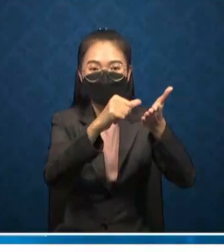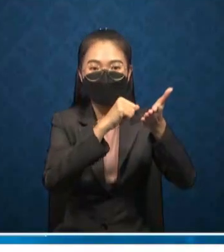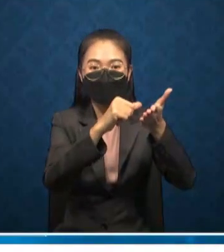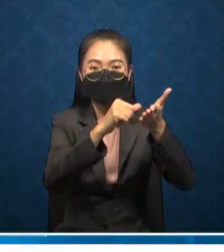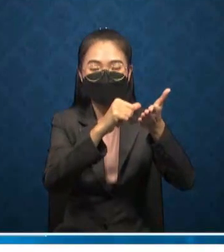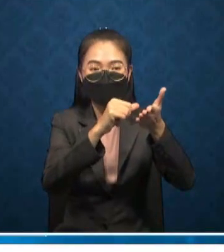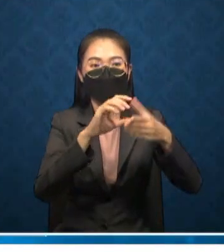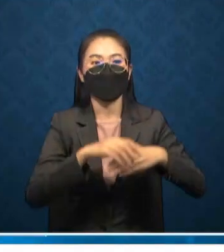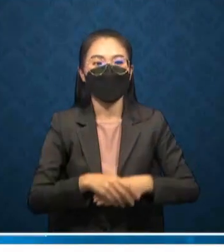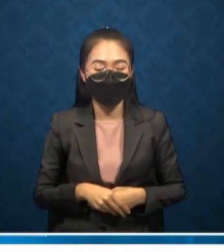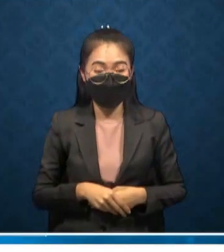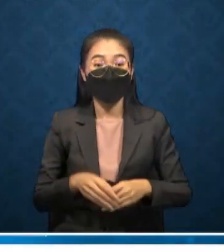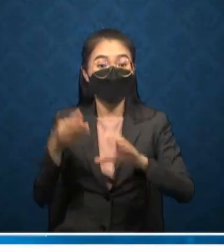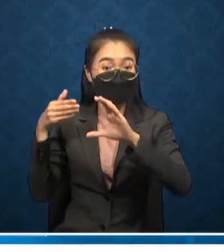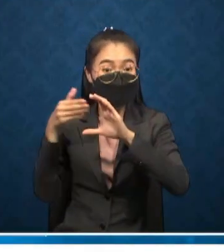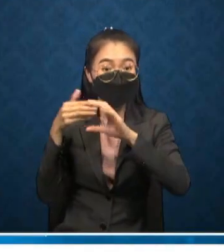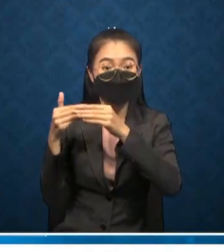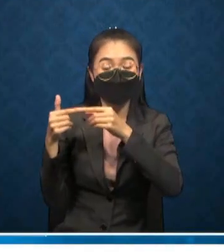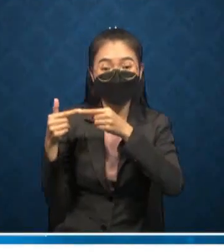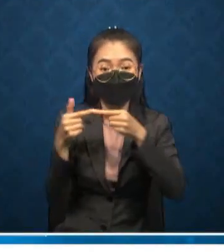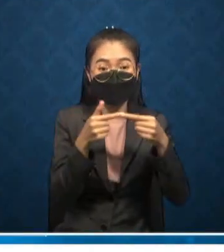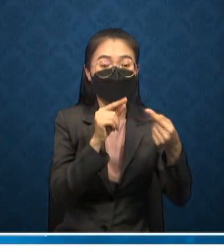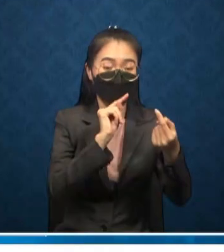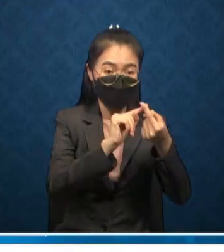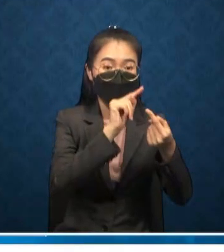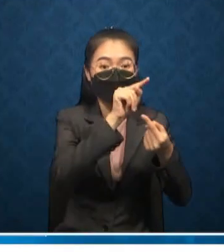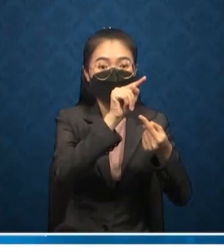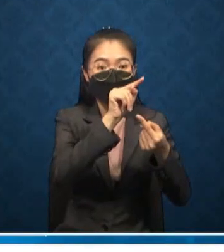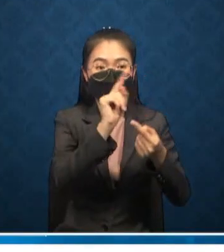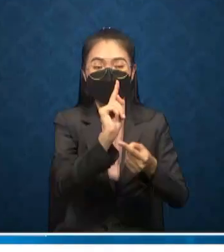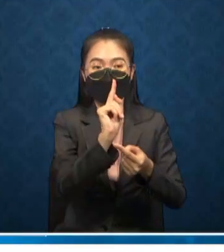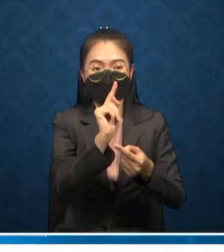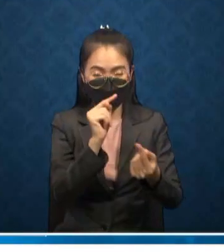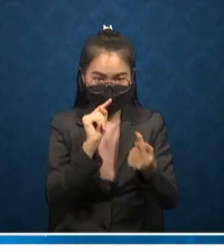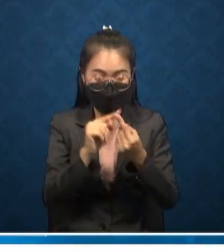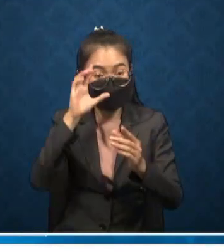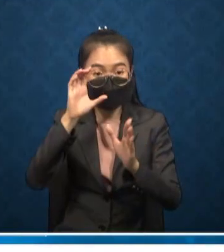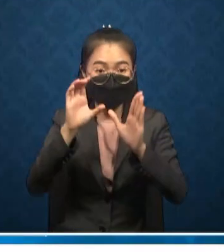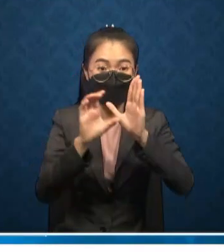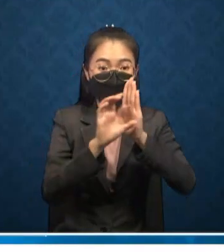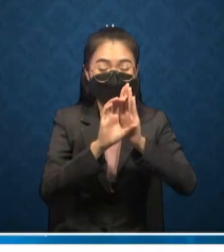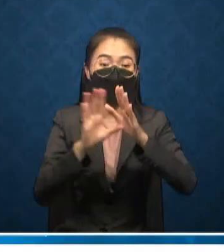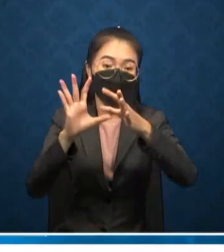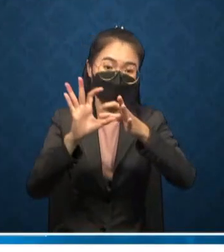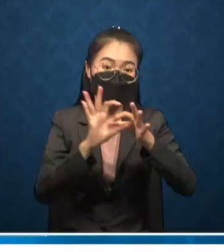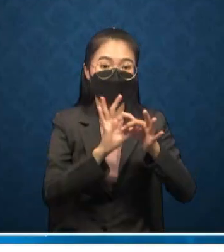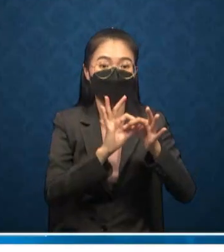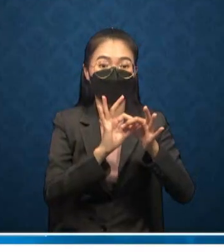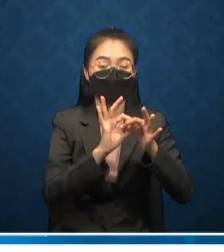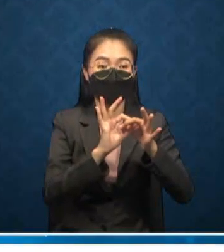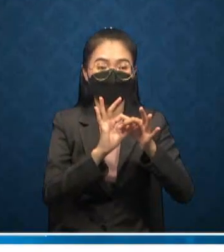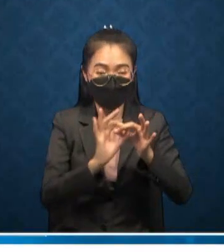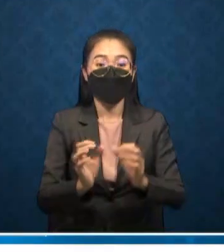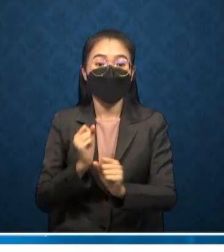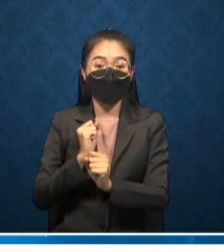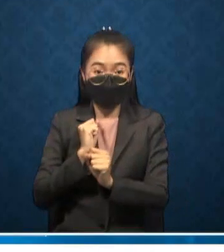กรอบแนวคิดของการศึกษาซึ่งภาพนี้นะคะจะแสดงให้เห็นการ